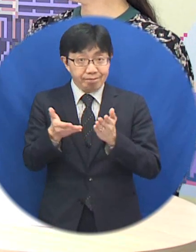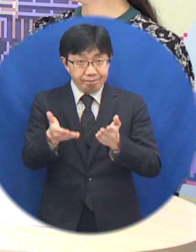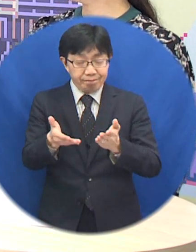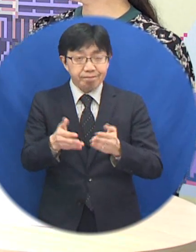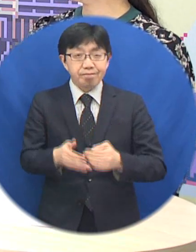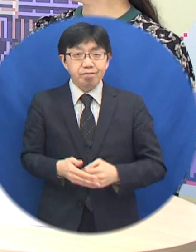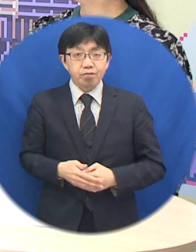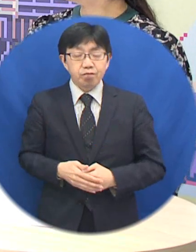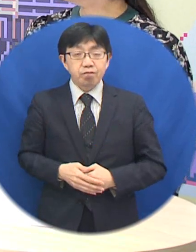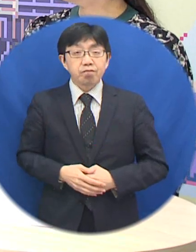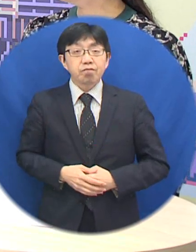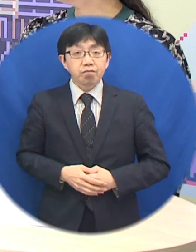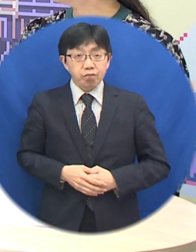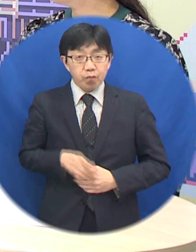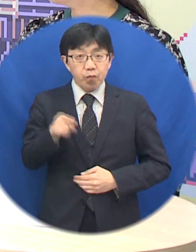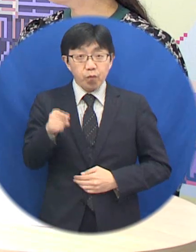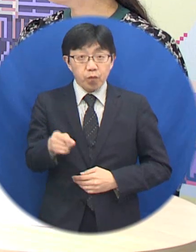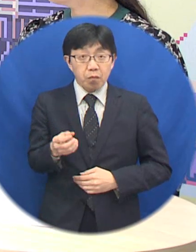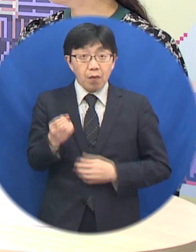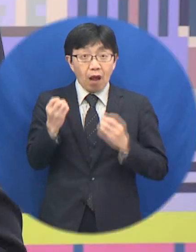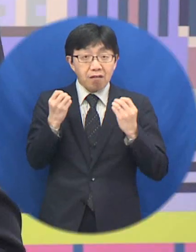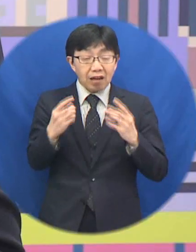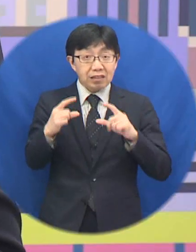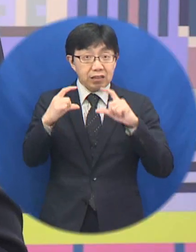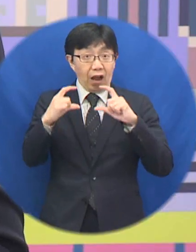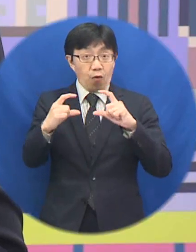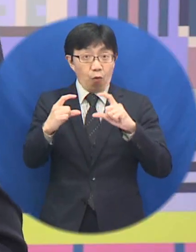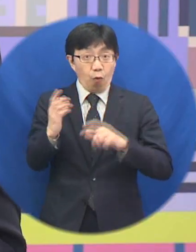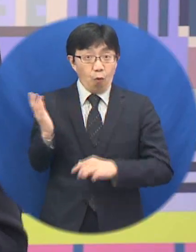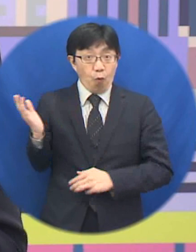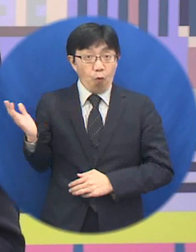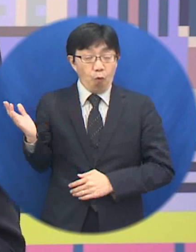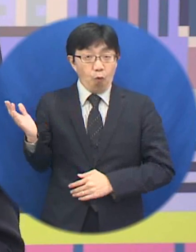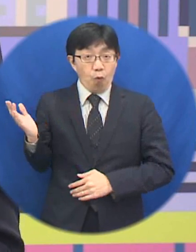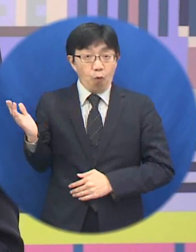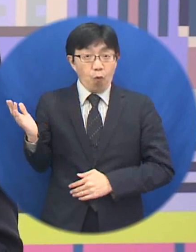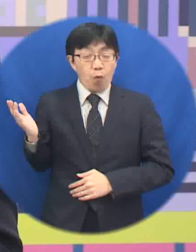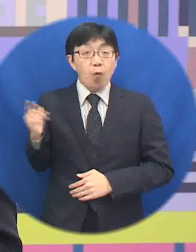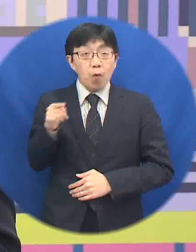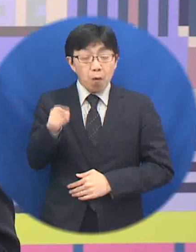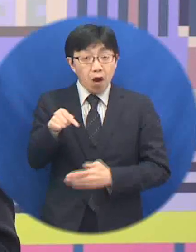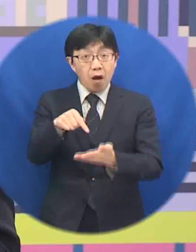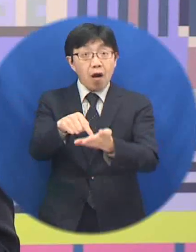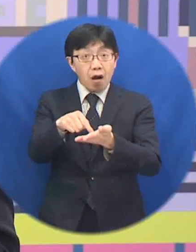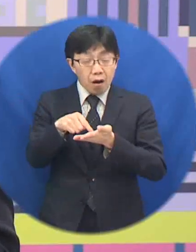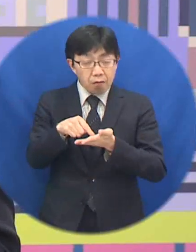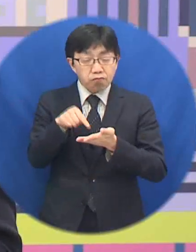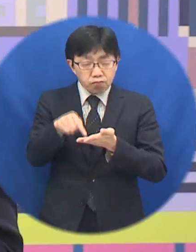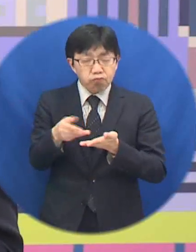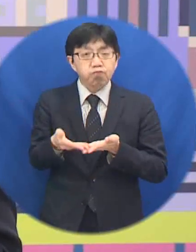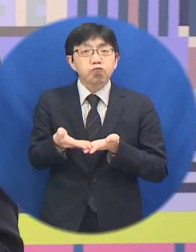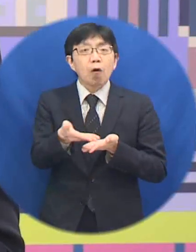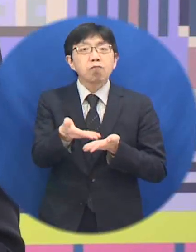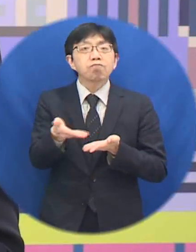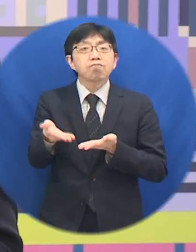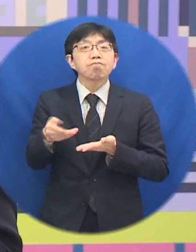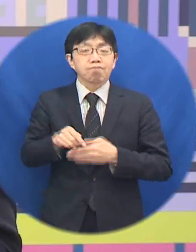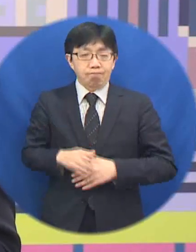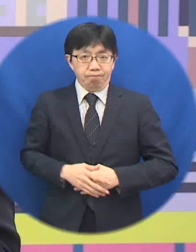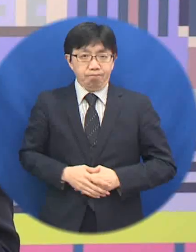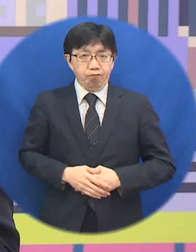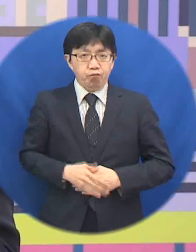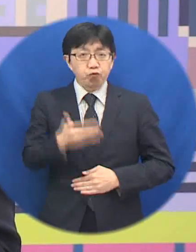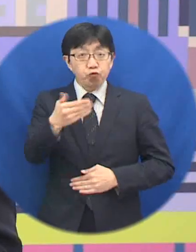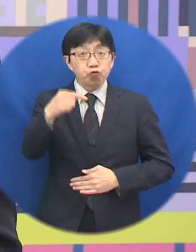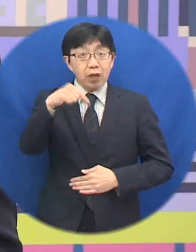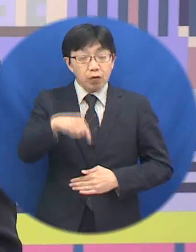い。区ではですね、このお達者カードというもので申請していただいた方に発行しています。 はい。 区が区